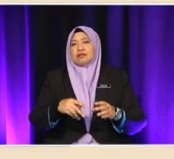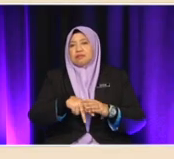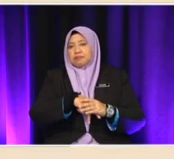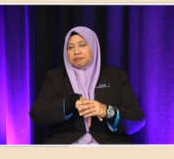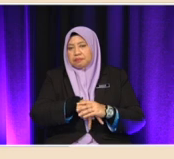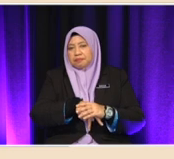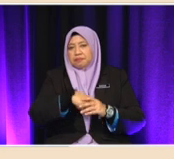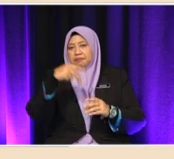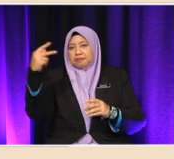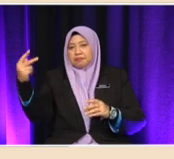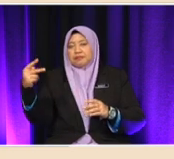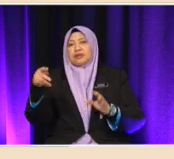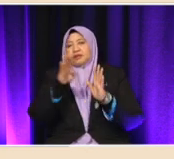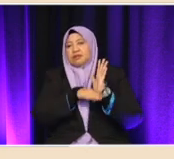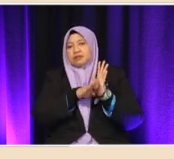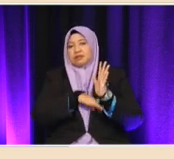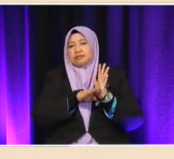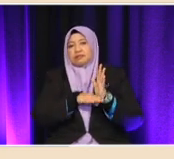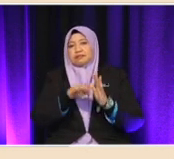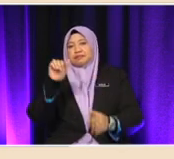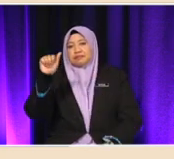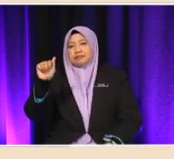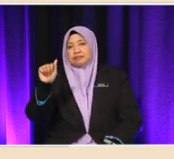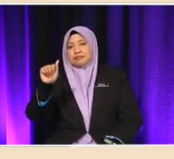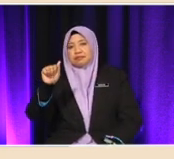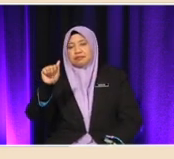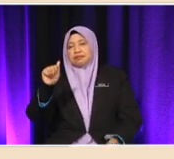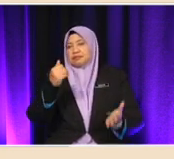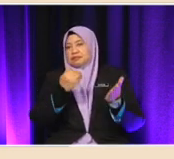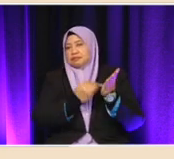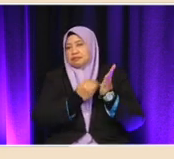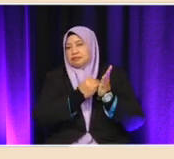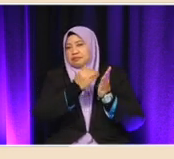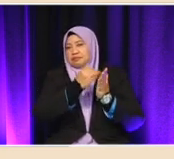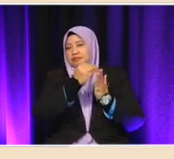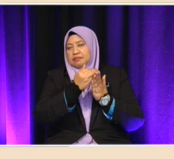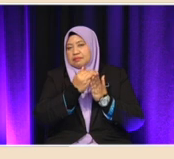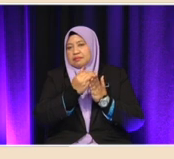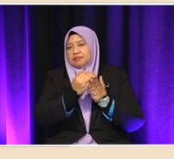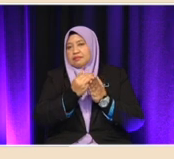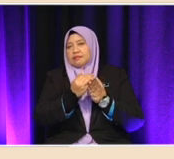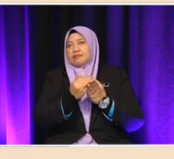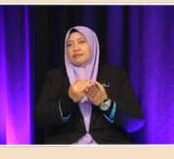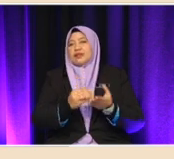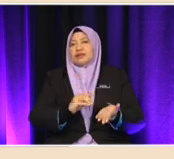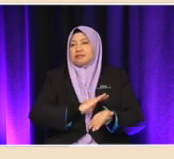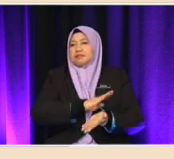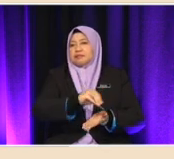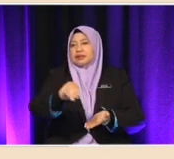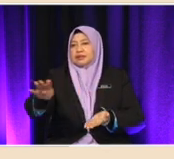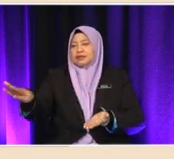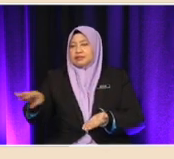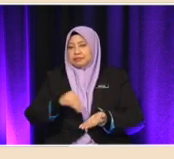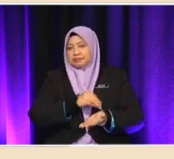berkurang Oke disebabkan oleh peningkatan pemberian subsidi baja oleh kepada